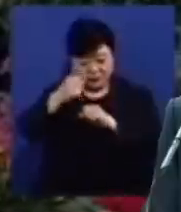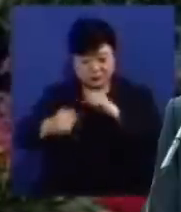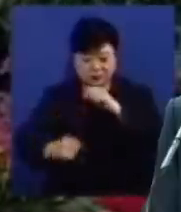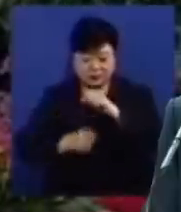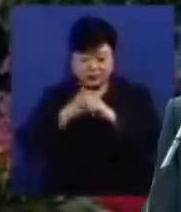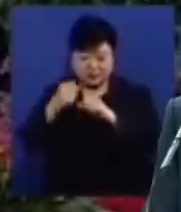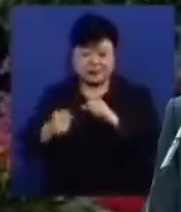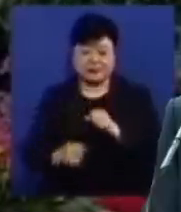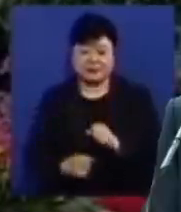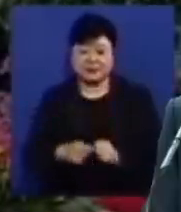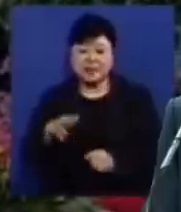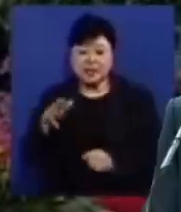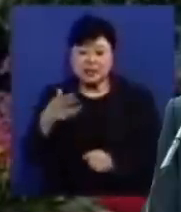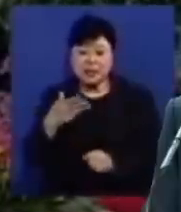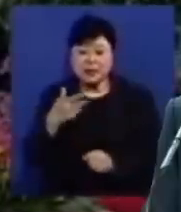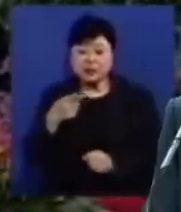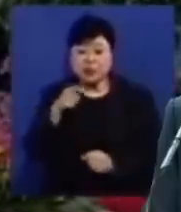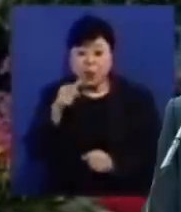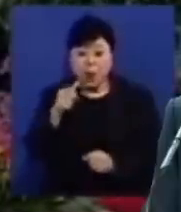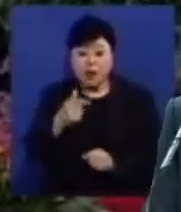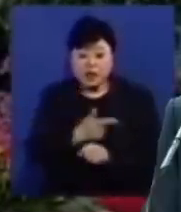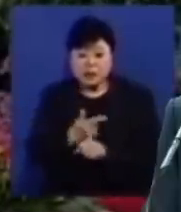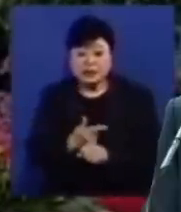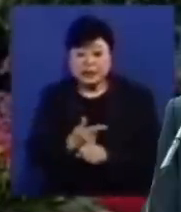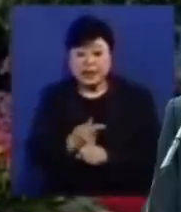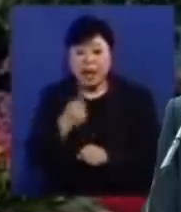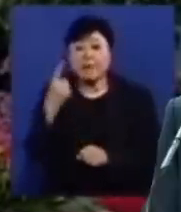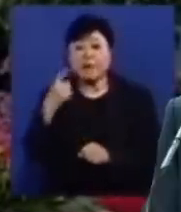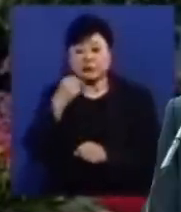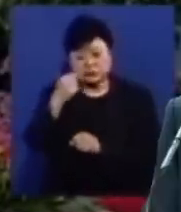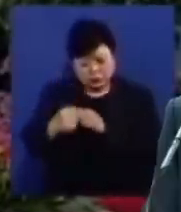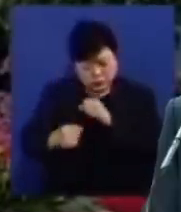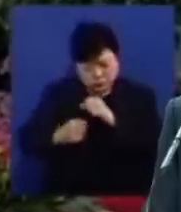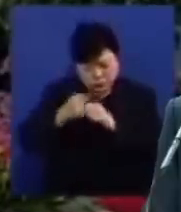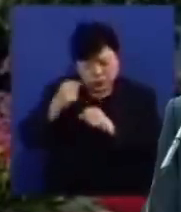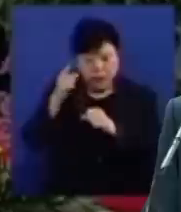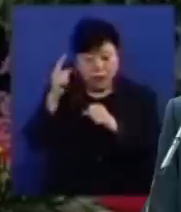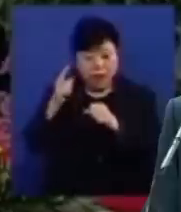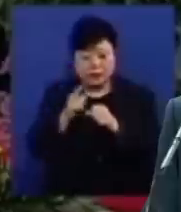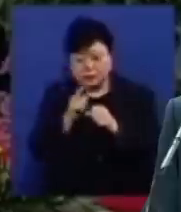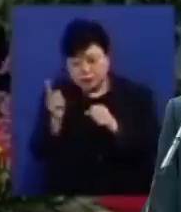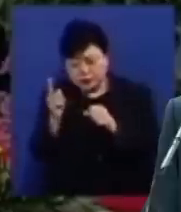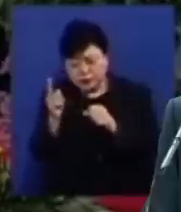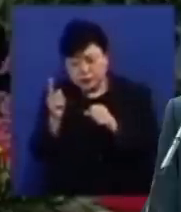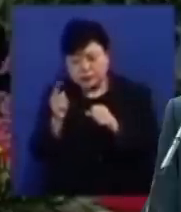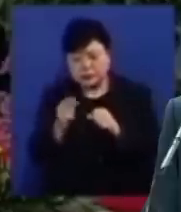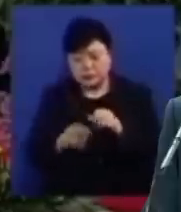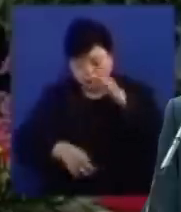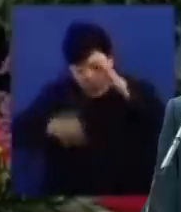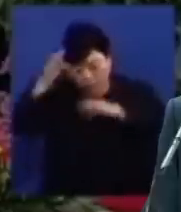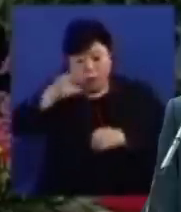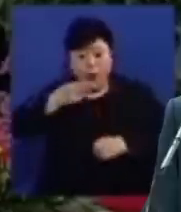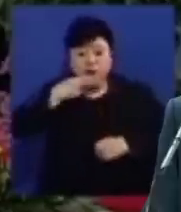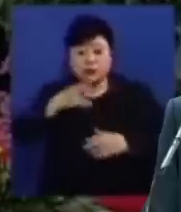6시간 정도에 한 번씩 도는데 수천 년이 지나도 한 초도 오차가 없습니다.